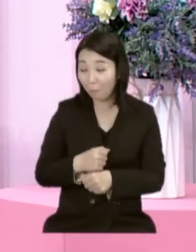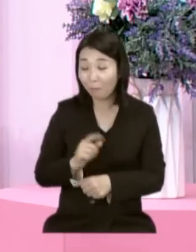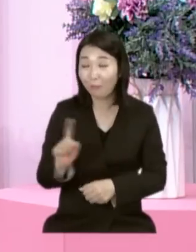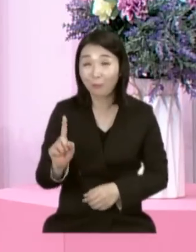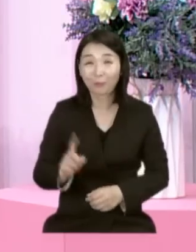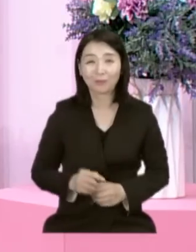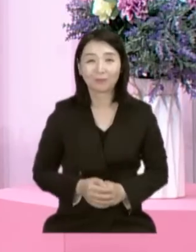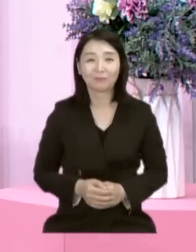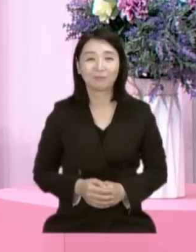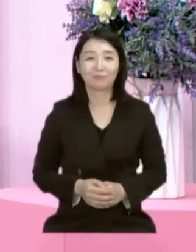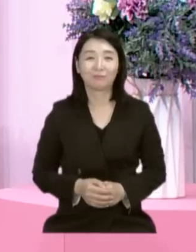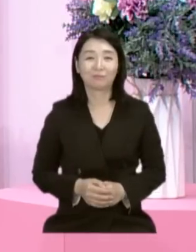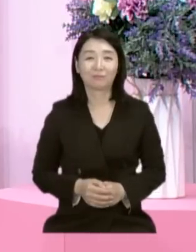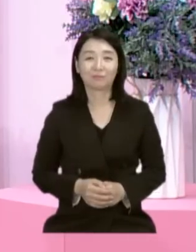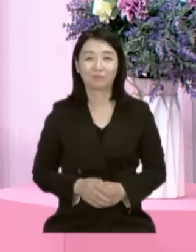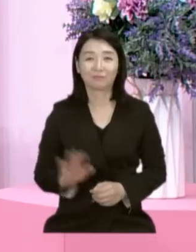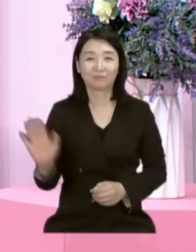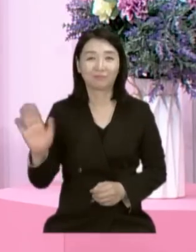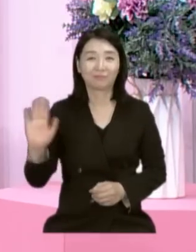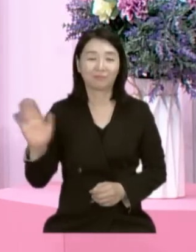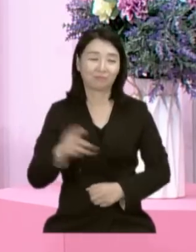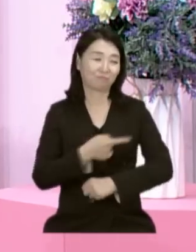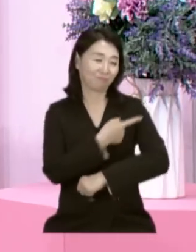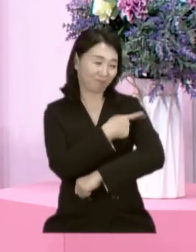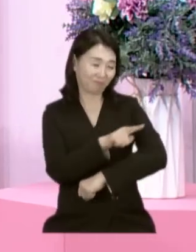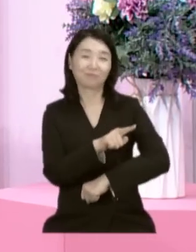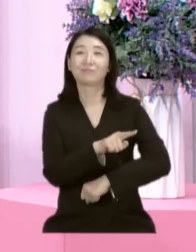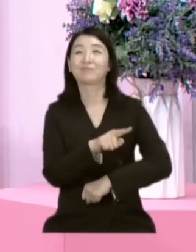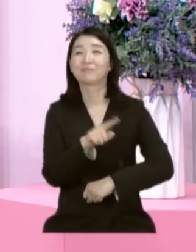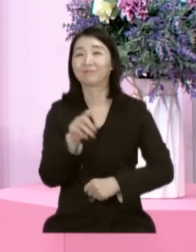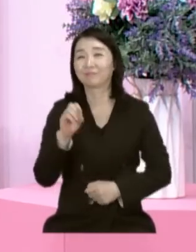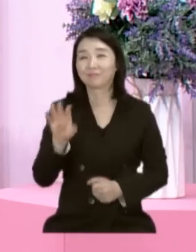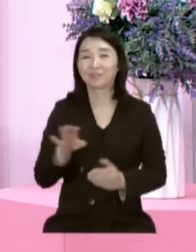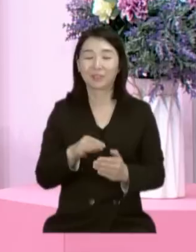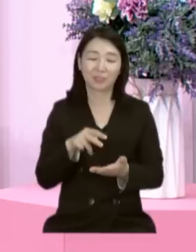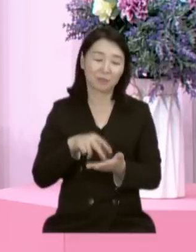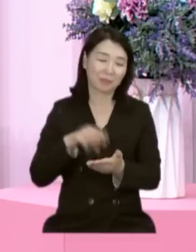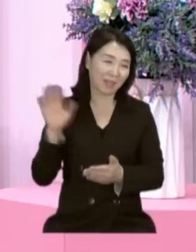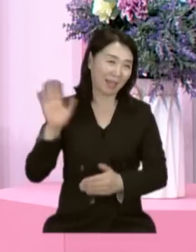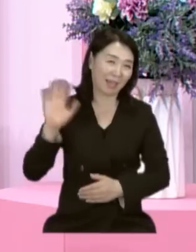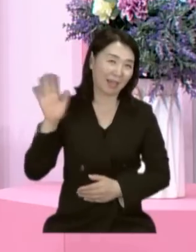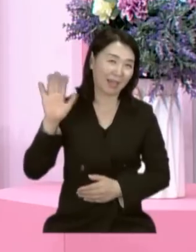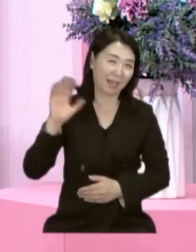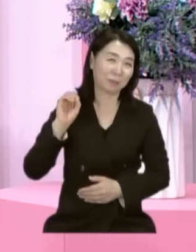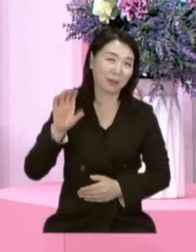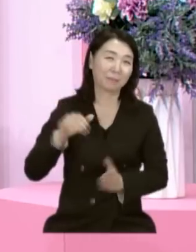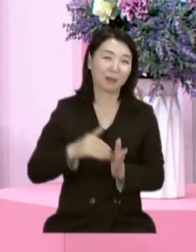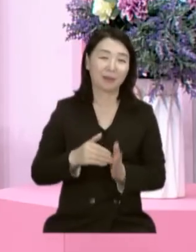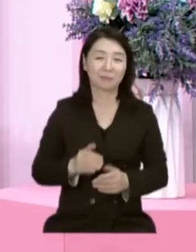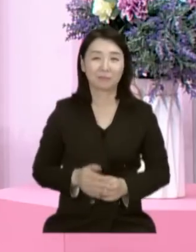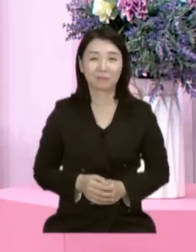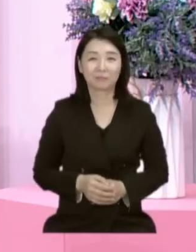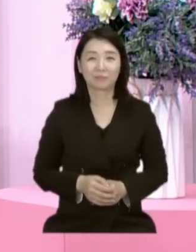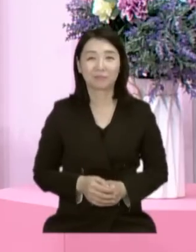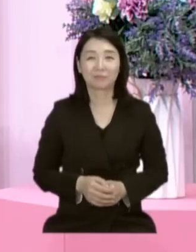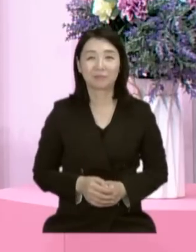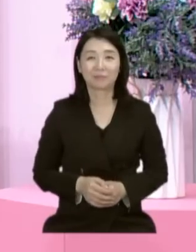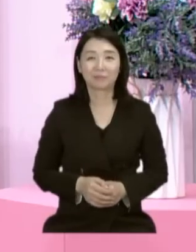무슨 교사냐고. 그럴 자격도 없고 또 그럴 위치에 있을 만한 신앙이